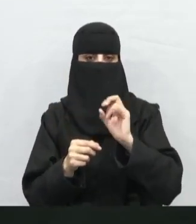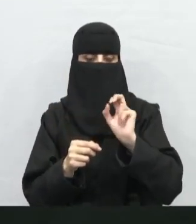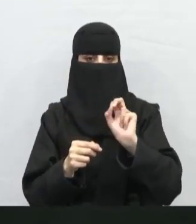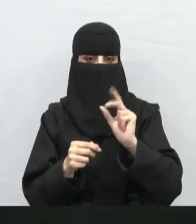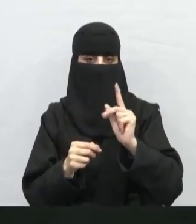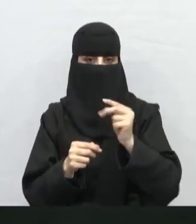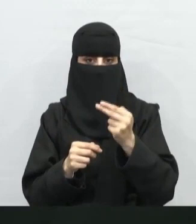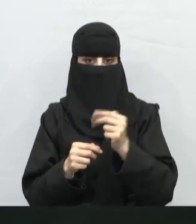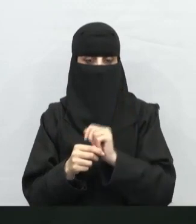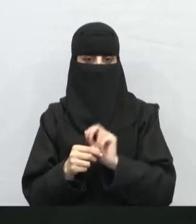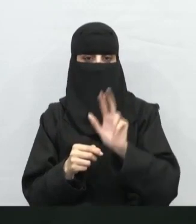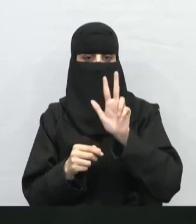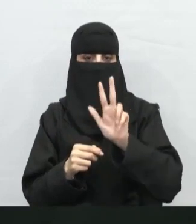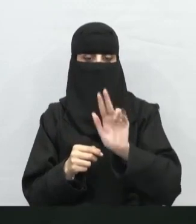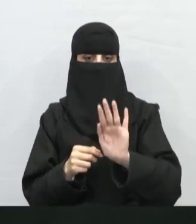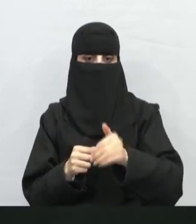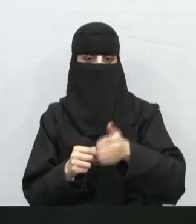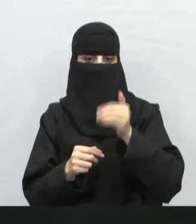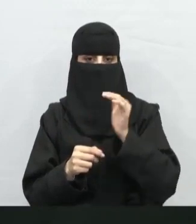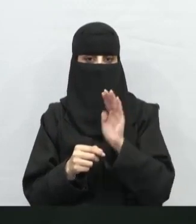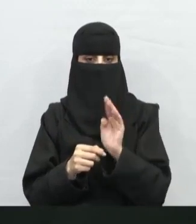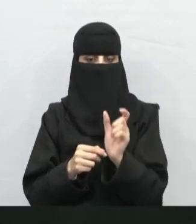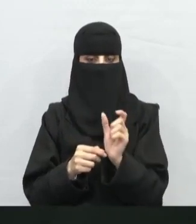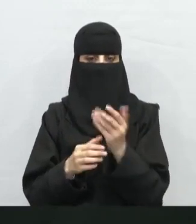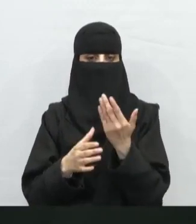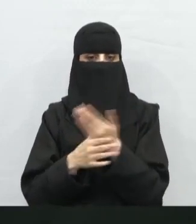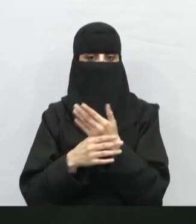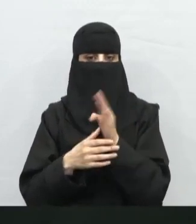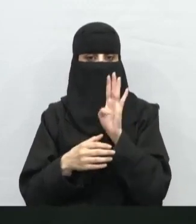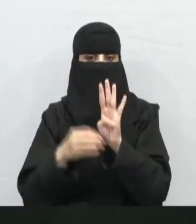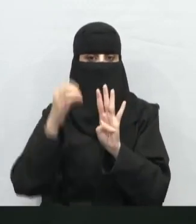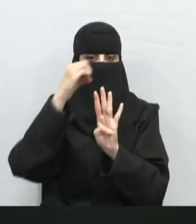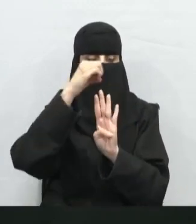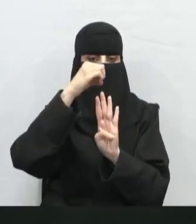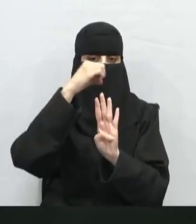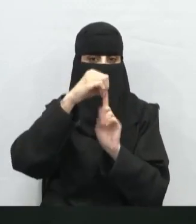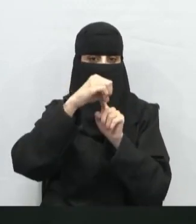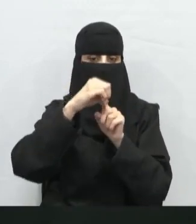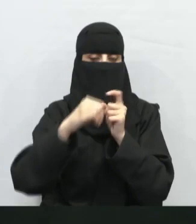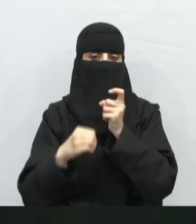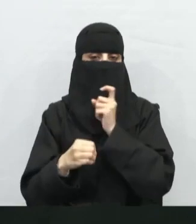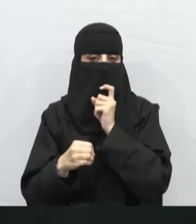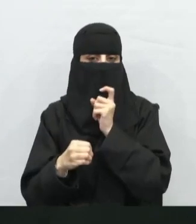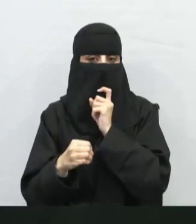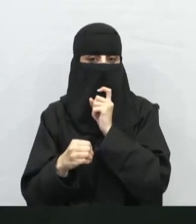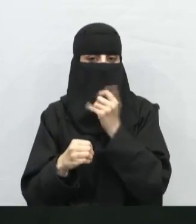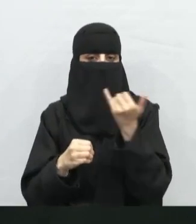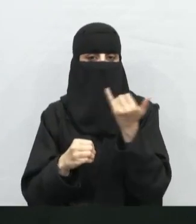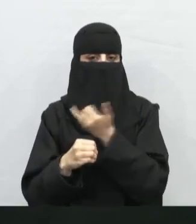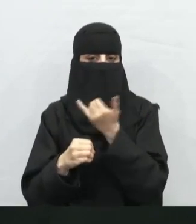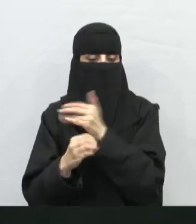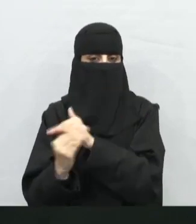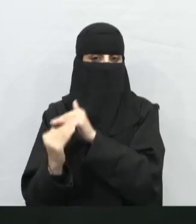الى مساعده من الذي يساعد الحرف الساكن احسنتم الحرف المتحرك